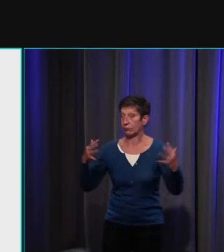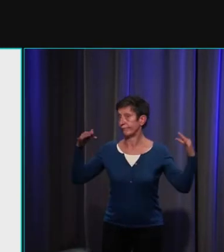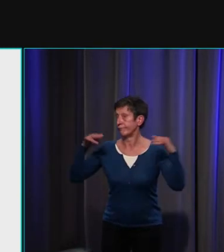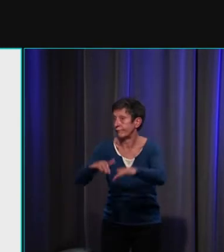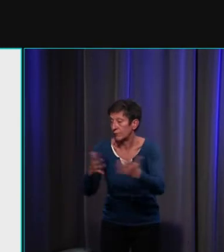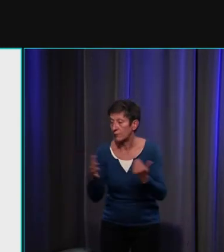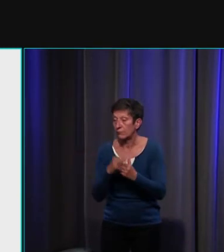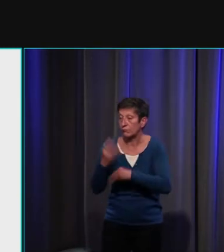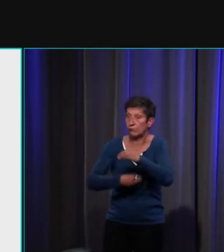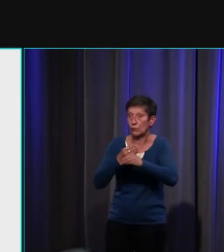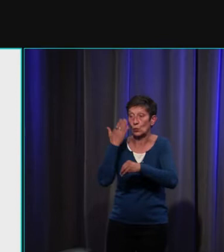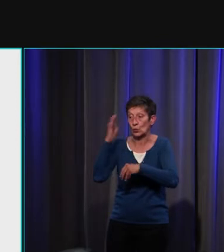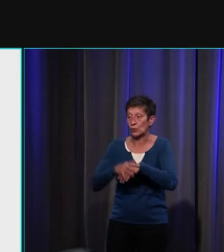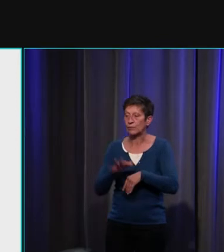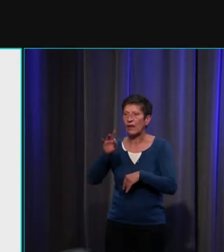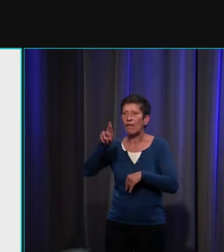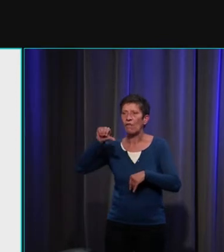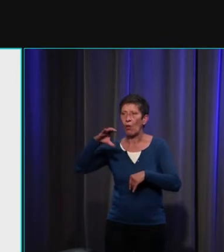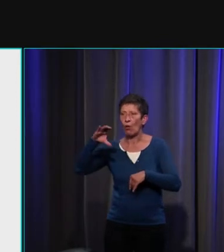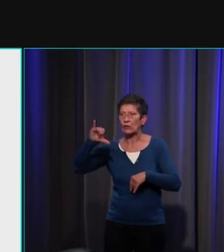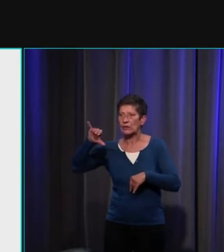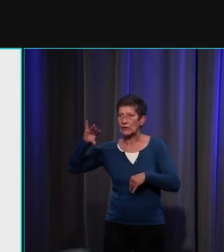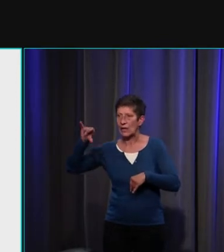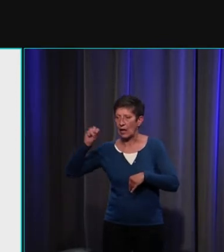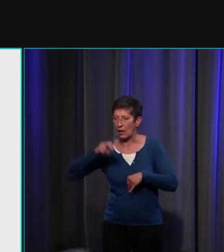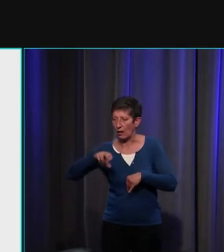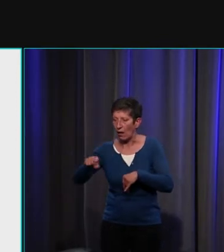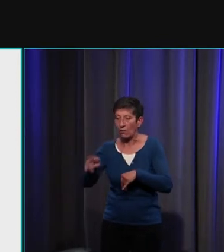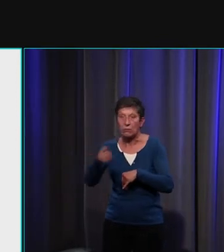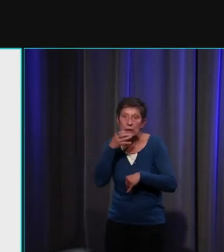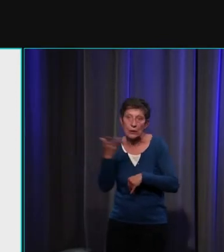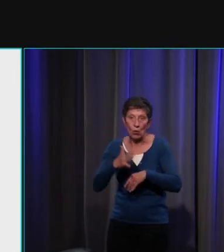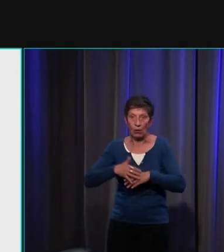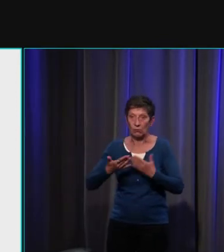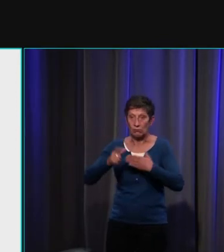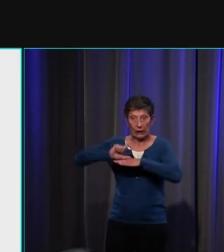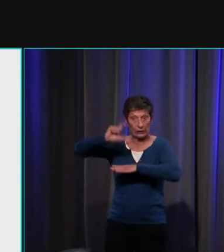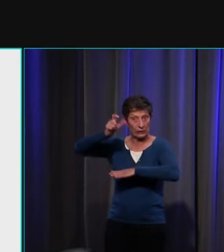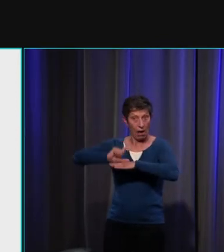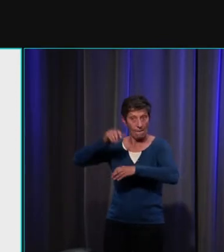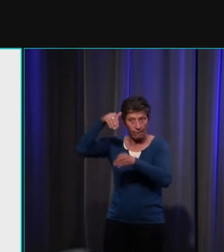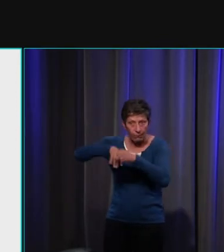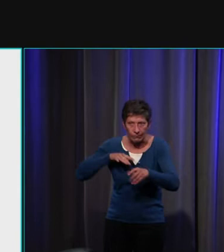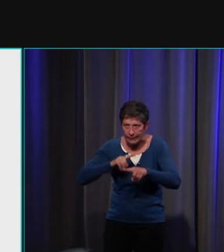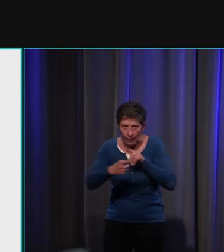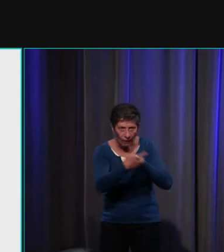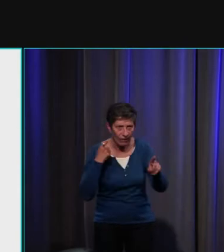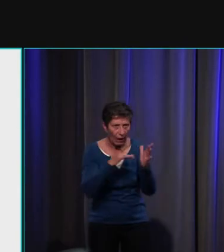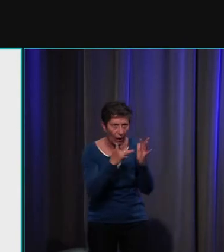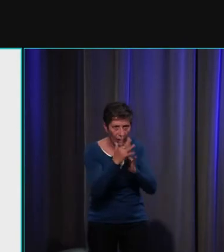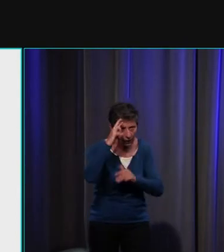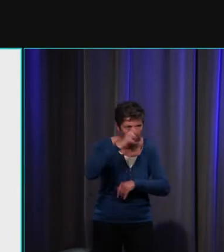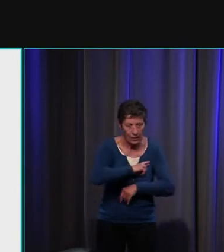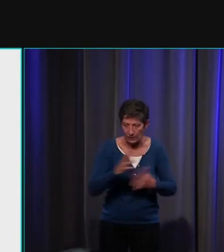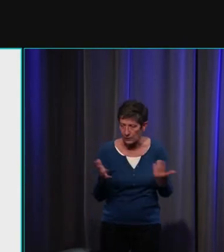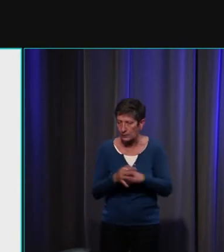etc sont les franciscains qui disent mais après tout l'islam il ya beaucoup d'éléments du christianisme roger